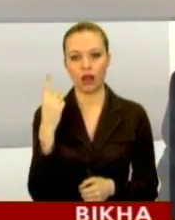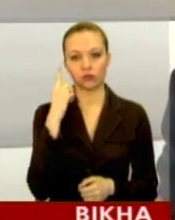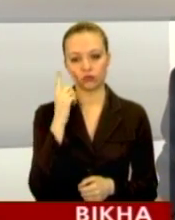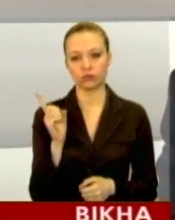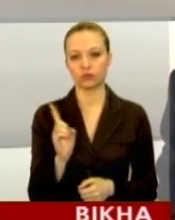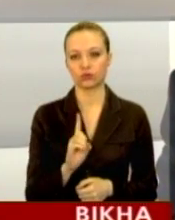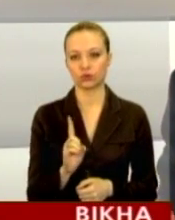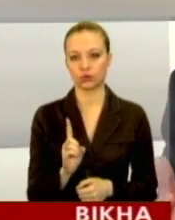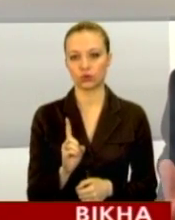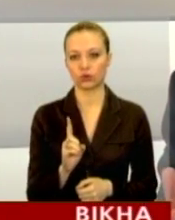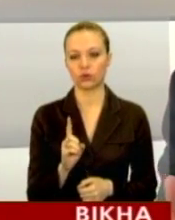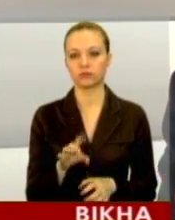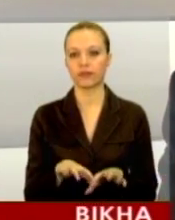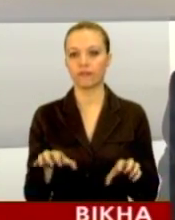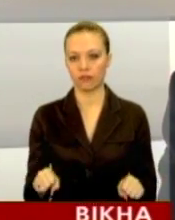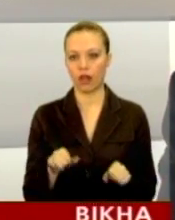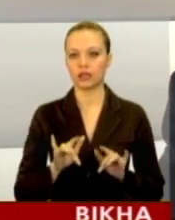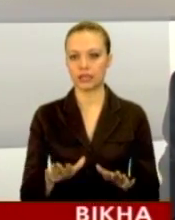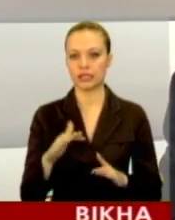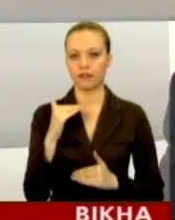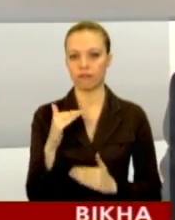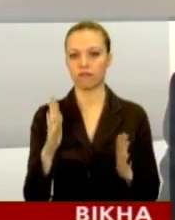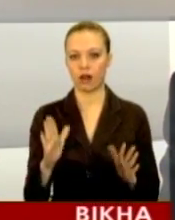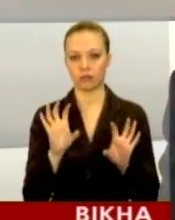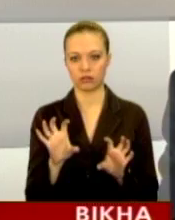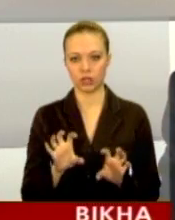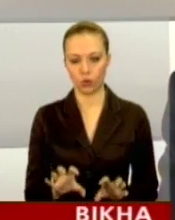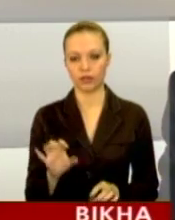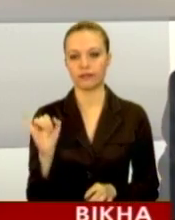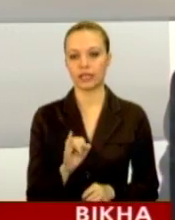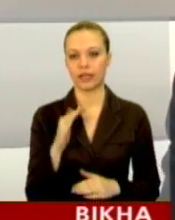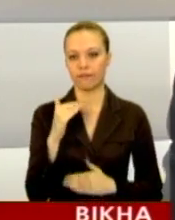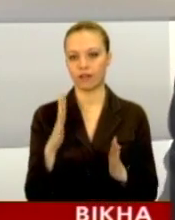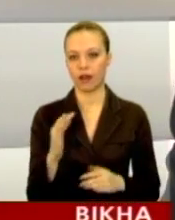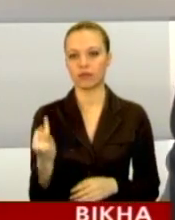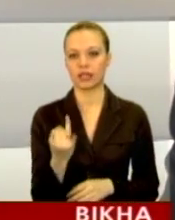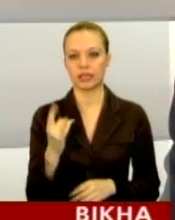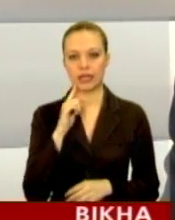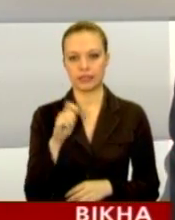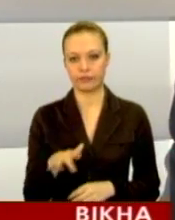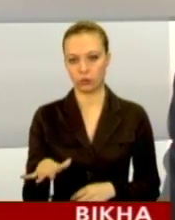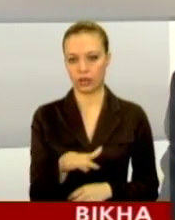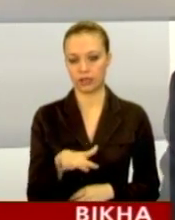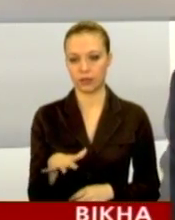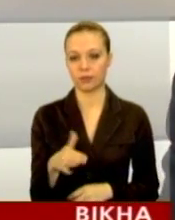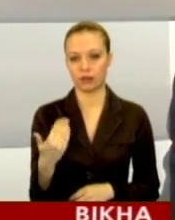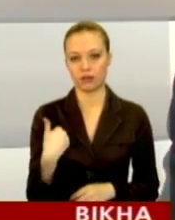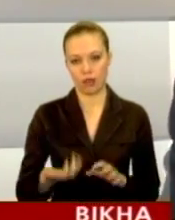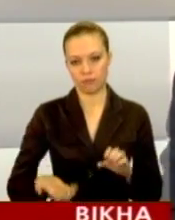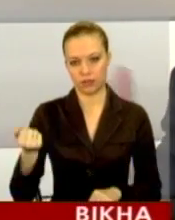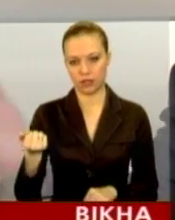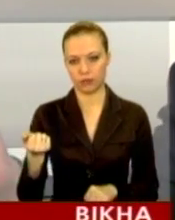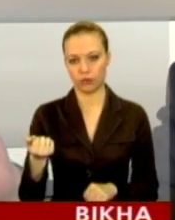що влада діє в рамках законів і в рамках інтересів України. Я